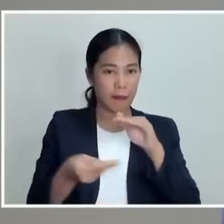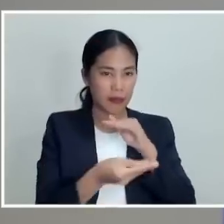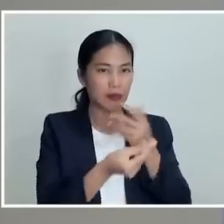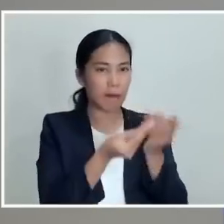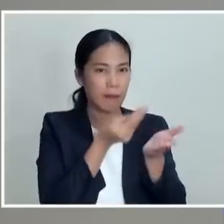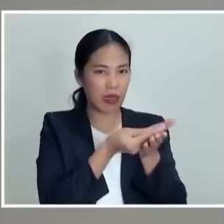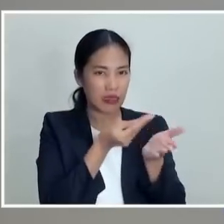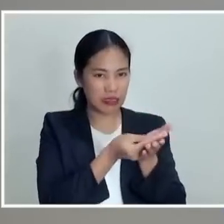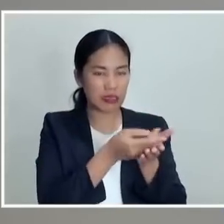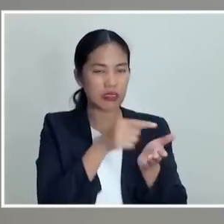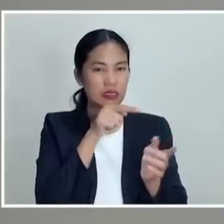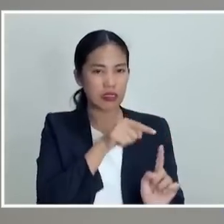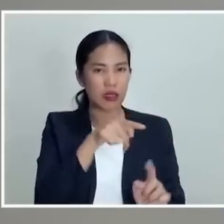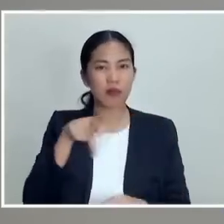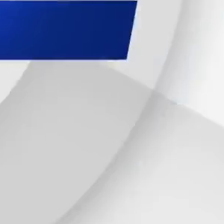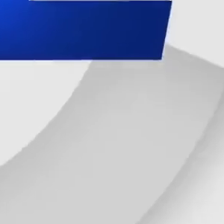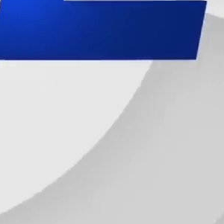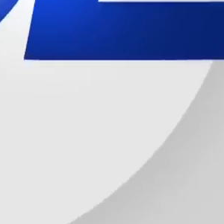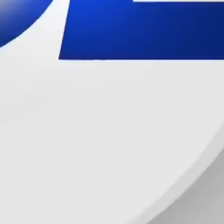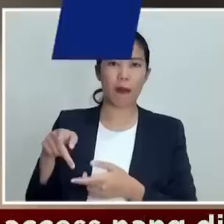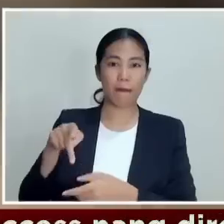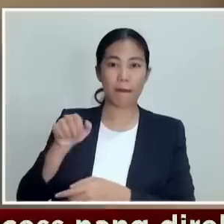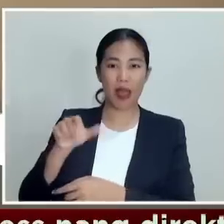Nagpapatrol, Nico Bawa.